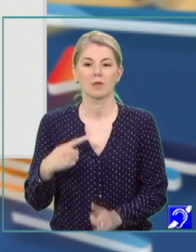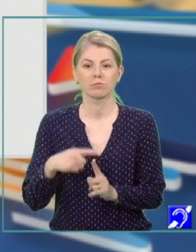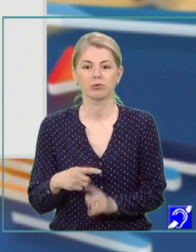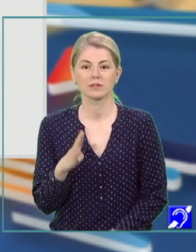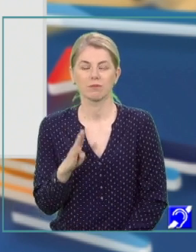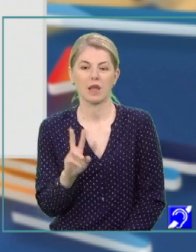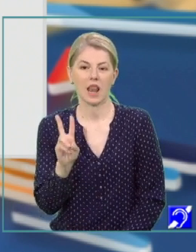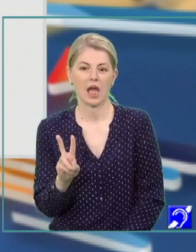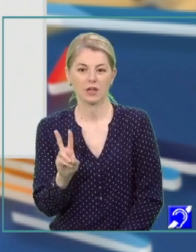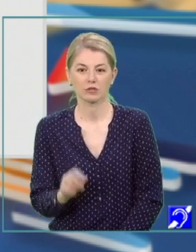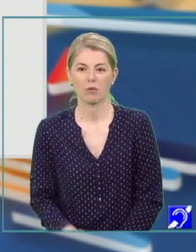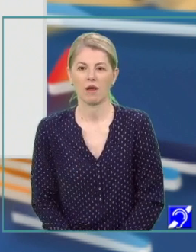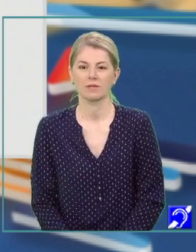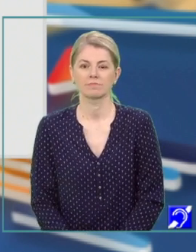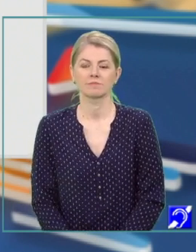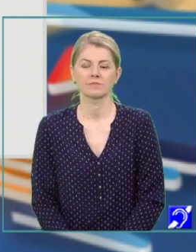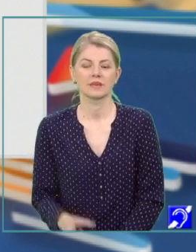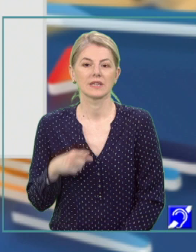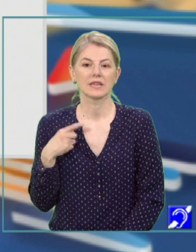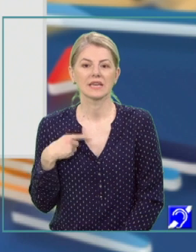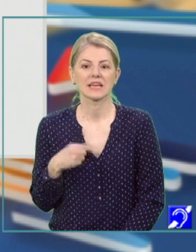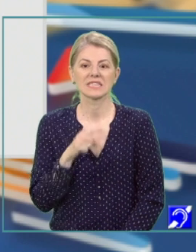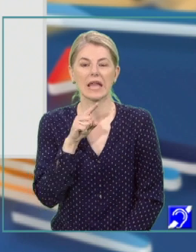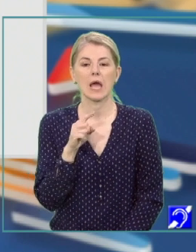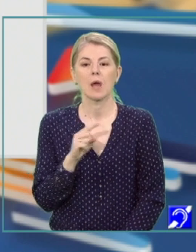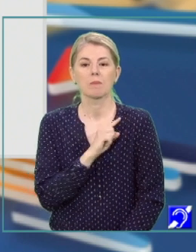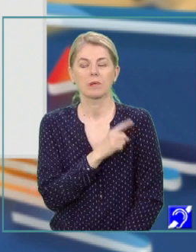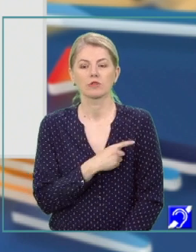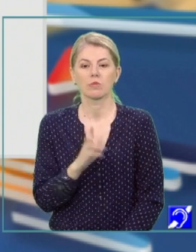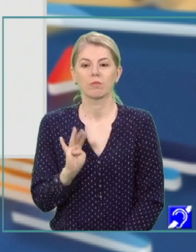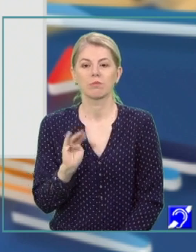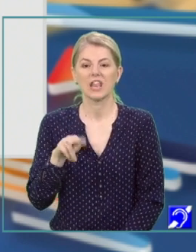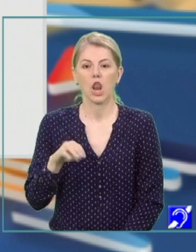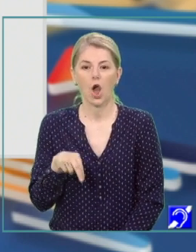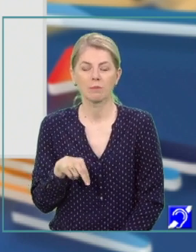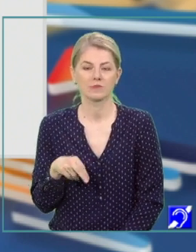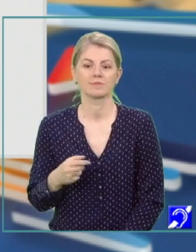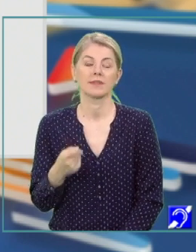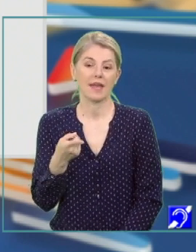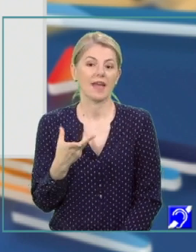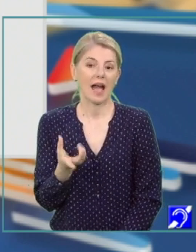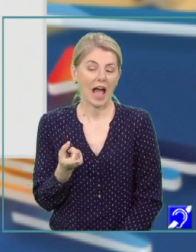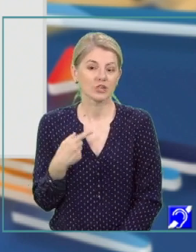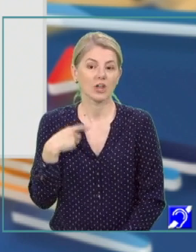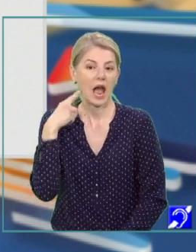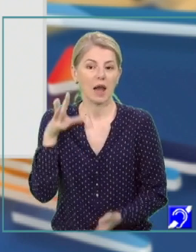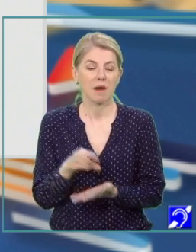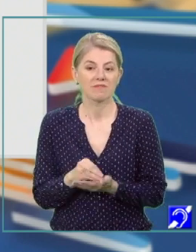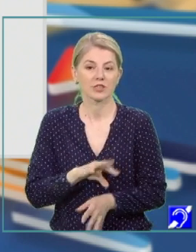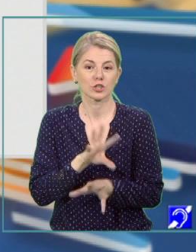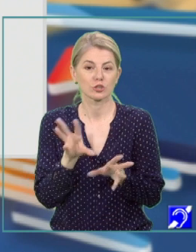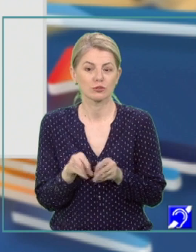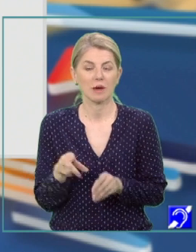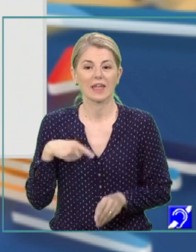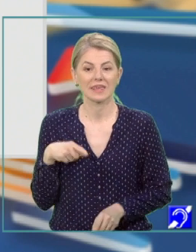plus b la a doua. Este pătratul unui binom, dragii mei. Deci, această sumă